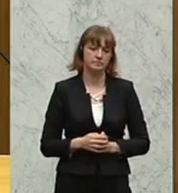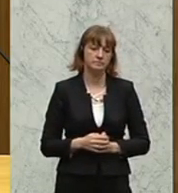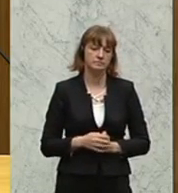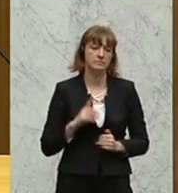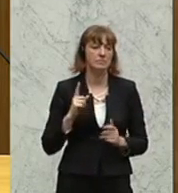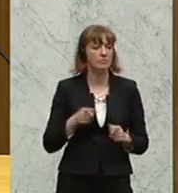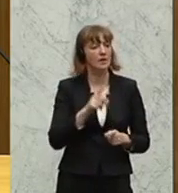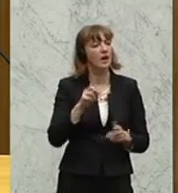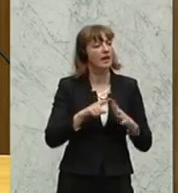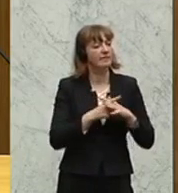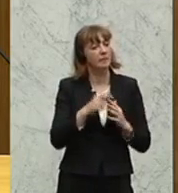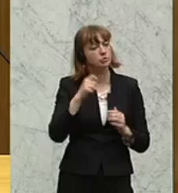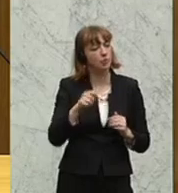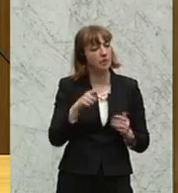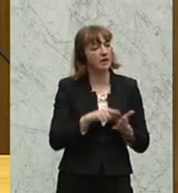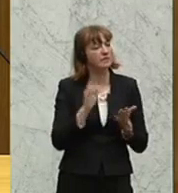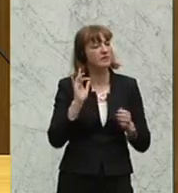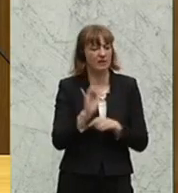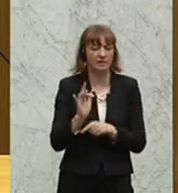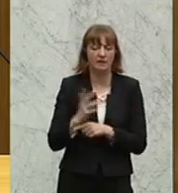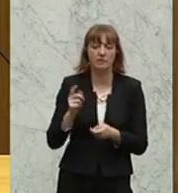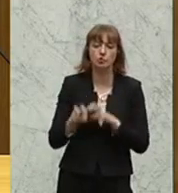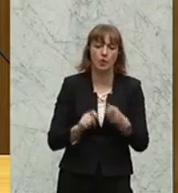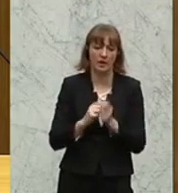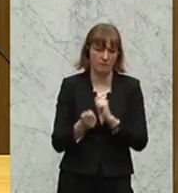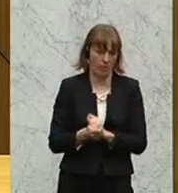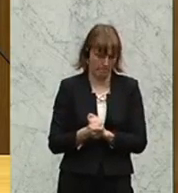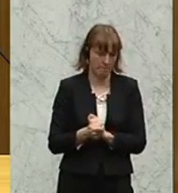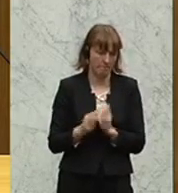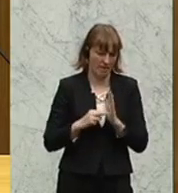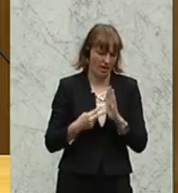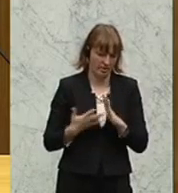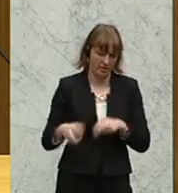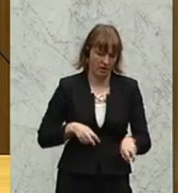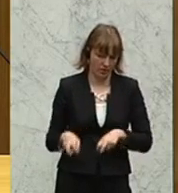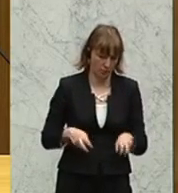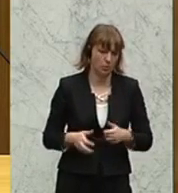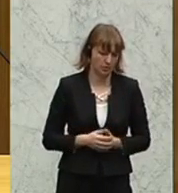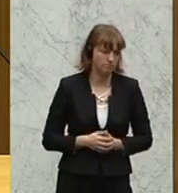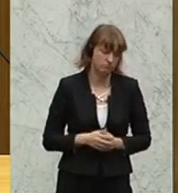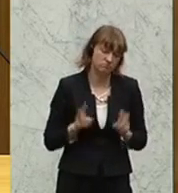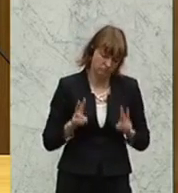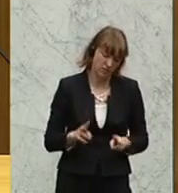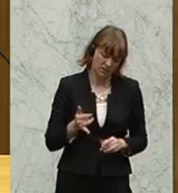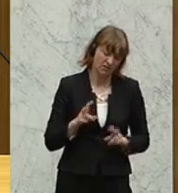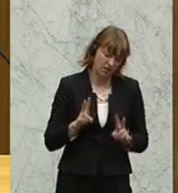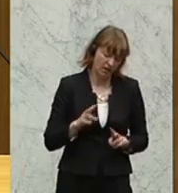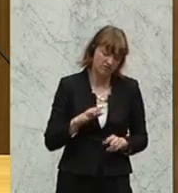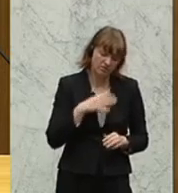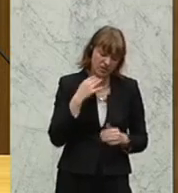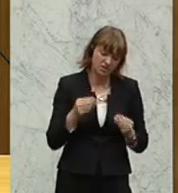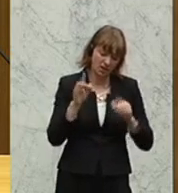Gast, der ja der König ist. Und einige andere Dinge mehr. Ich denke, das sind sinnvolle Veränderungen, die wir alle